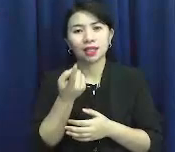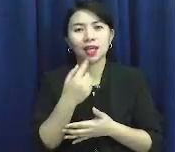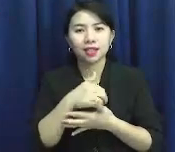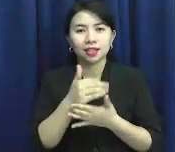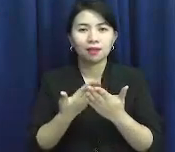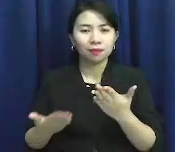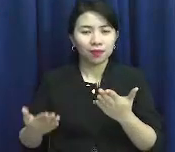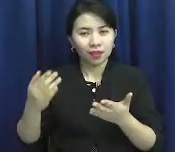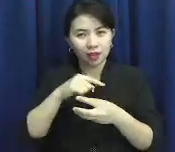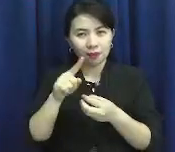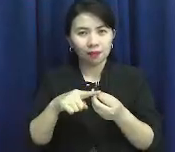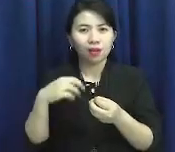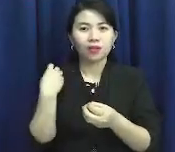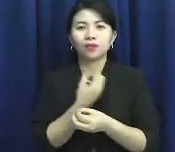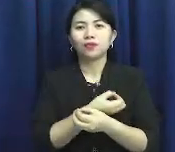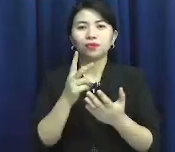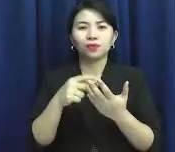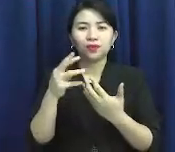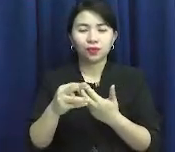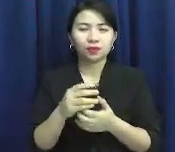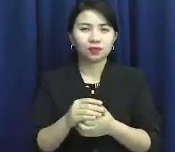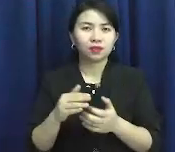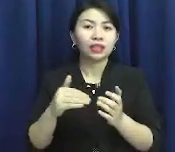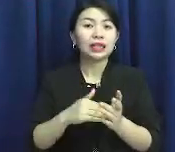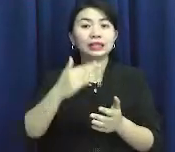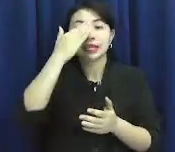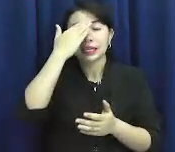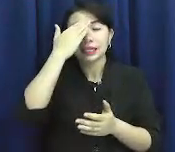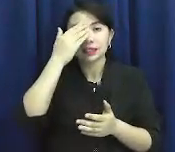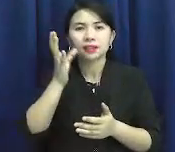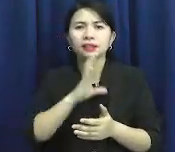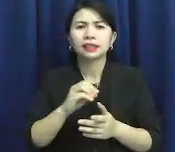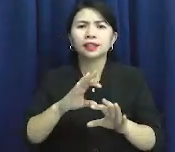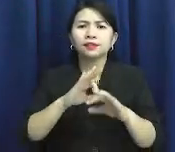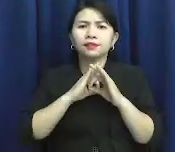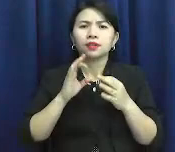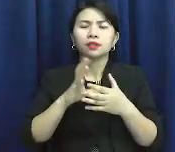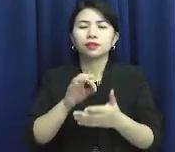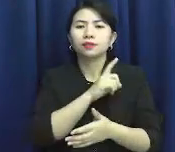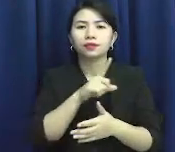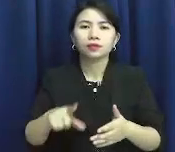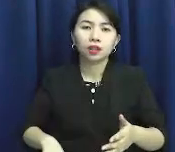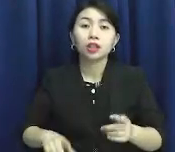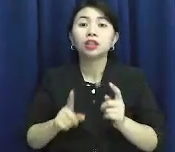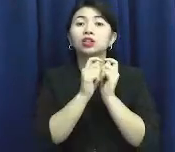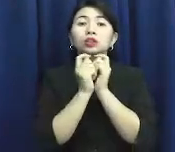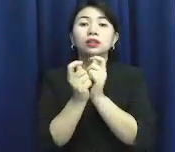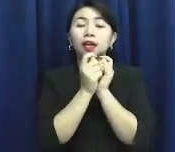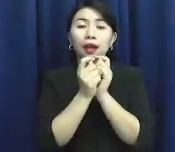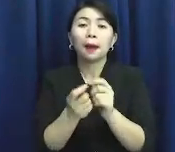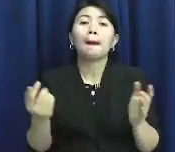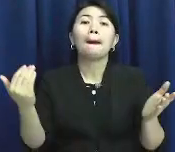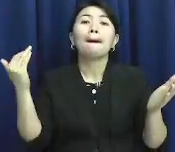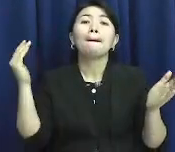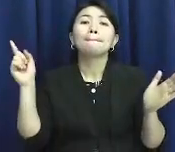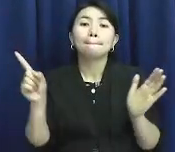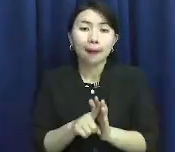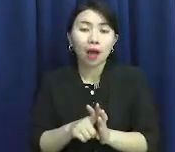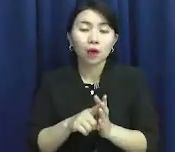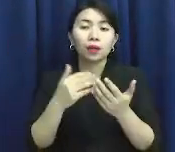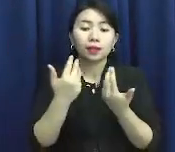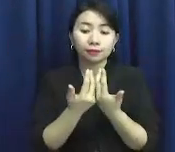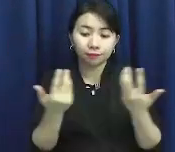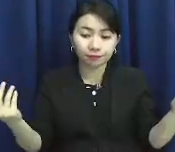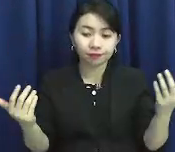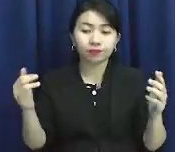reason na, tinan nyo ha, yung knowledge at yung pagkatakot sa Diyos magkasama. Hindi mo pwedeng pag-iwalay niyan. You cannot deny